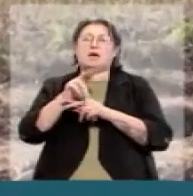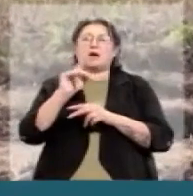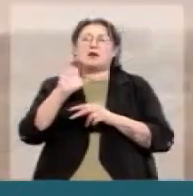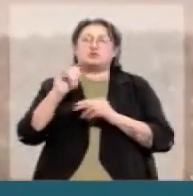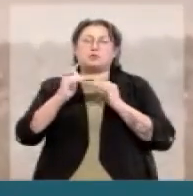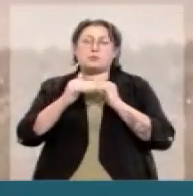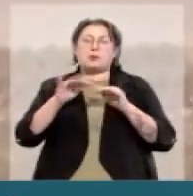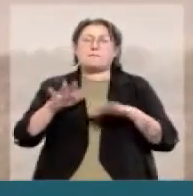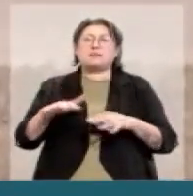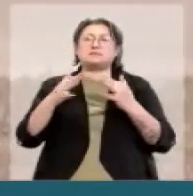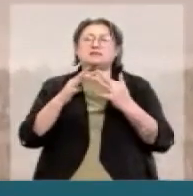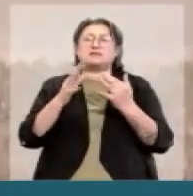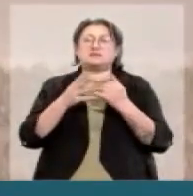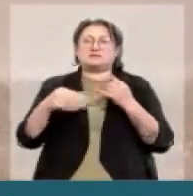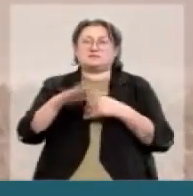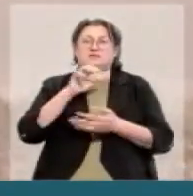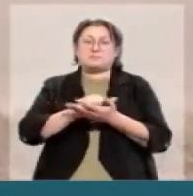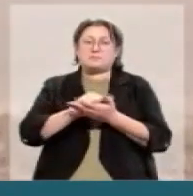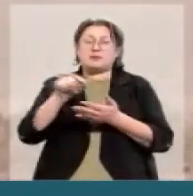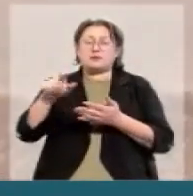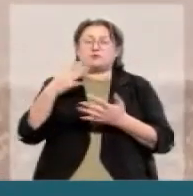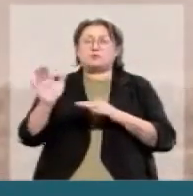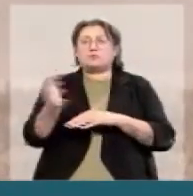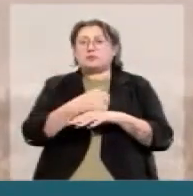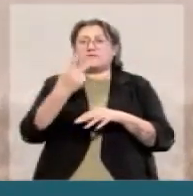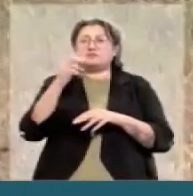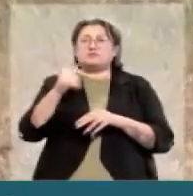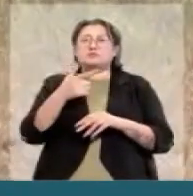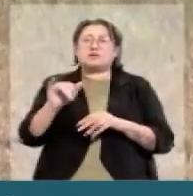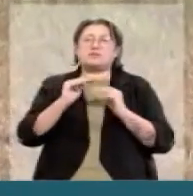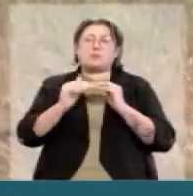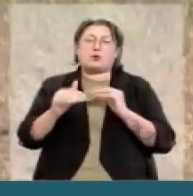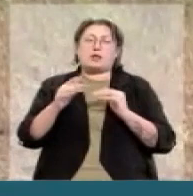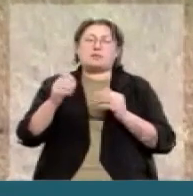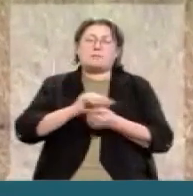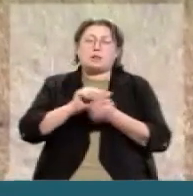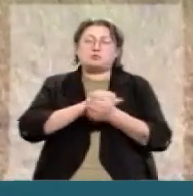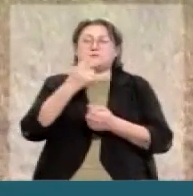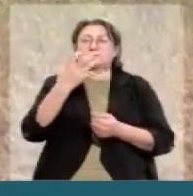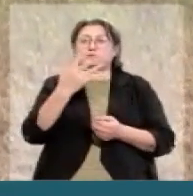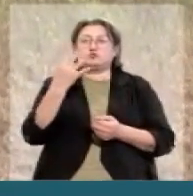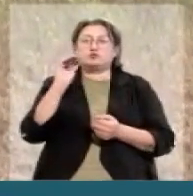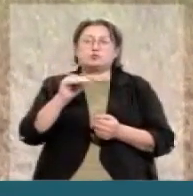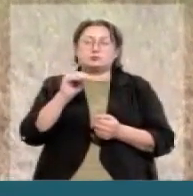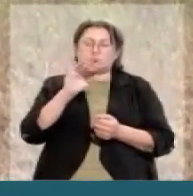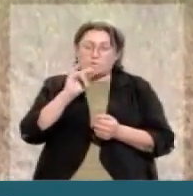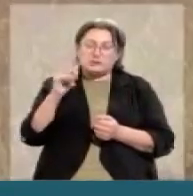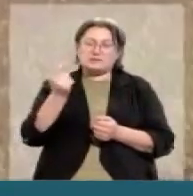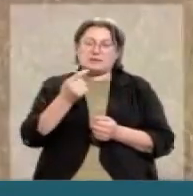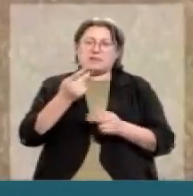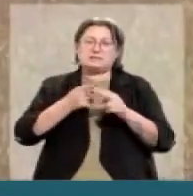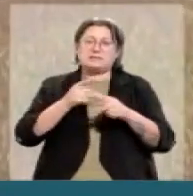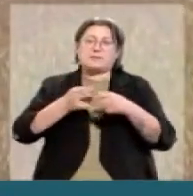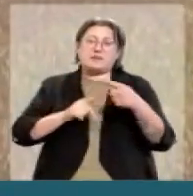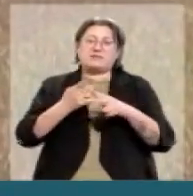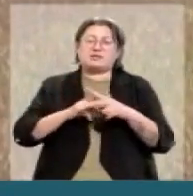Карасузского района. Местные аграрии убрали урожай с площади более 200 тысяч гектар. С полей намолочено 254 тонны зерна. Из них